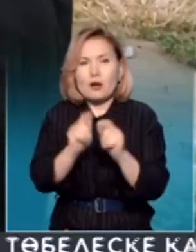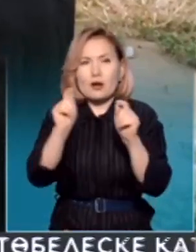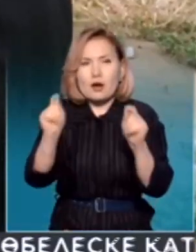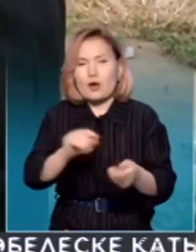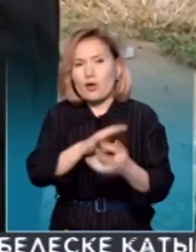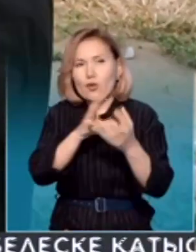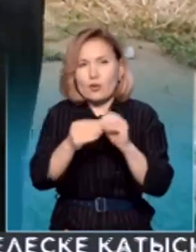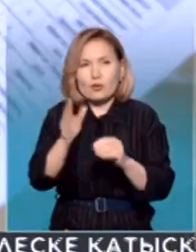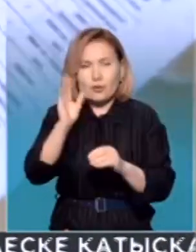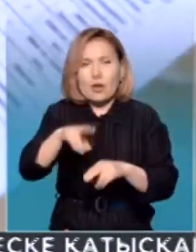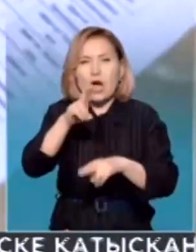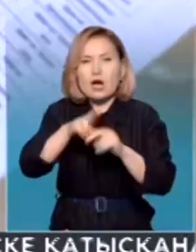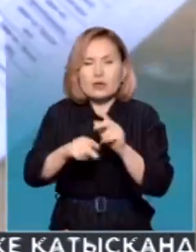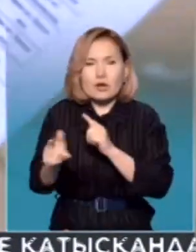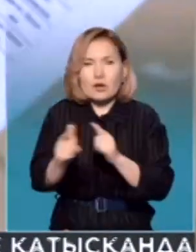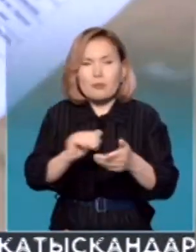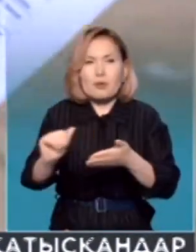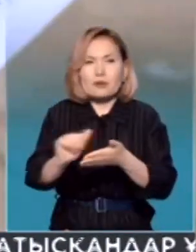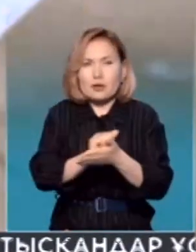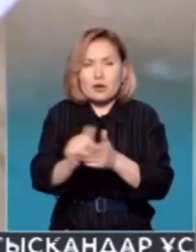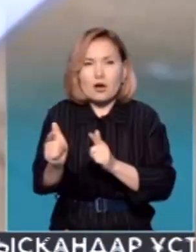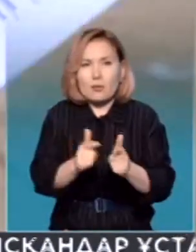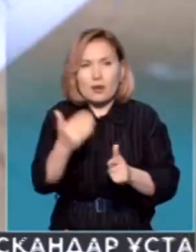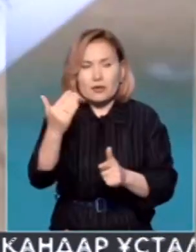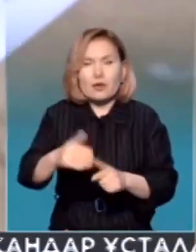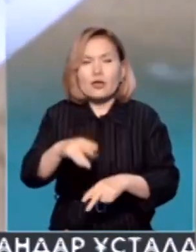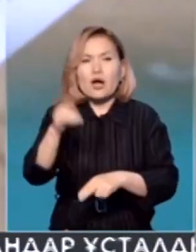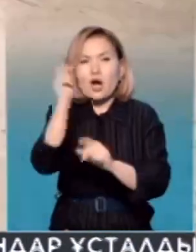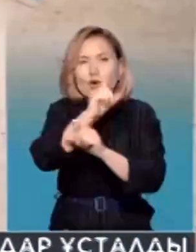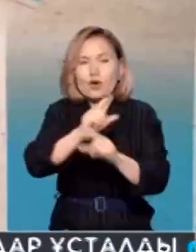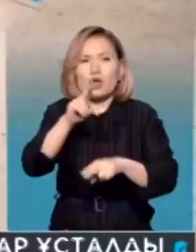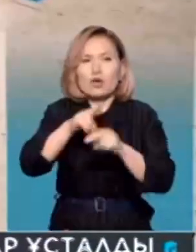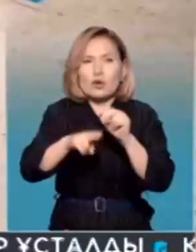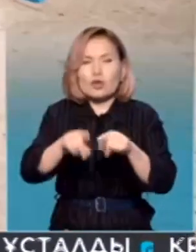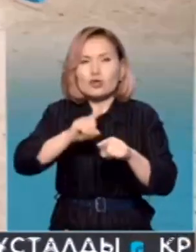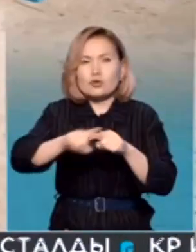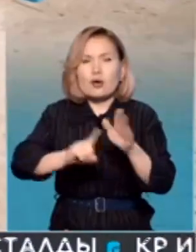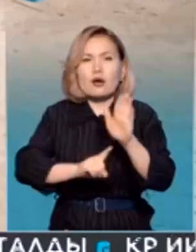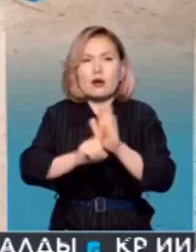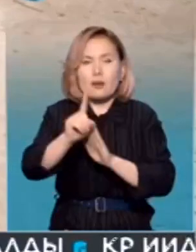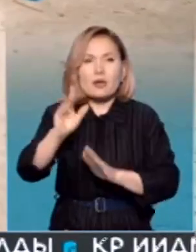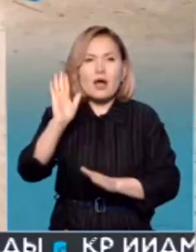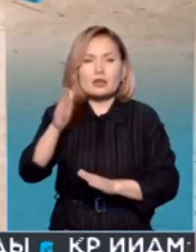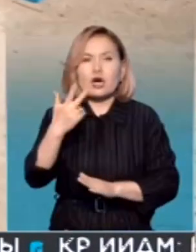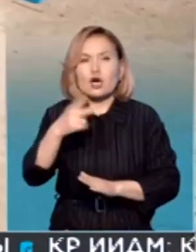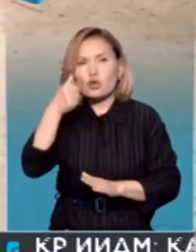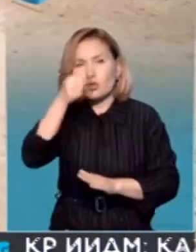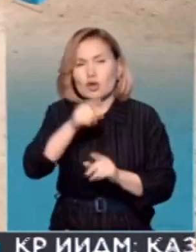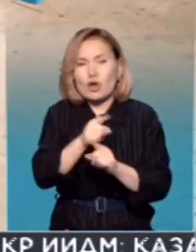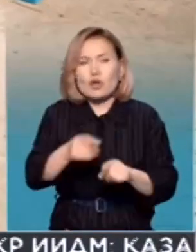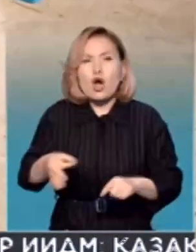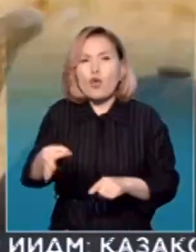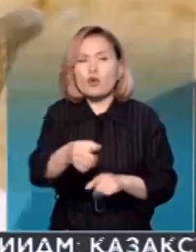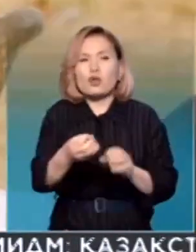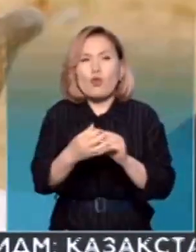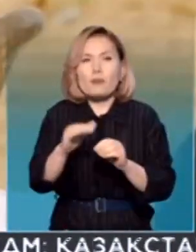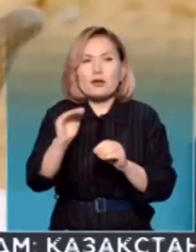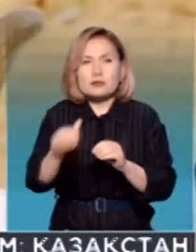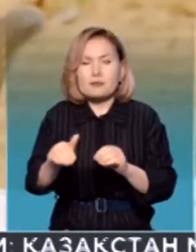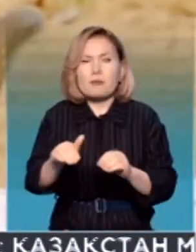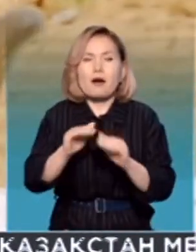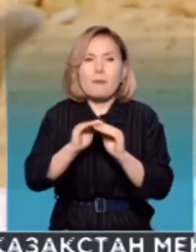жер бүгінде сараптамадан өтіп тегістелген. Нысан құрылысы жуық арада басталады. Жалпы алдағы 3 жылда облыста 15 мың баланы